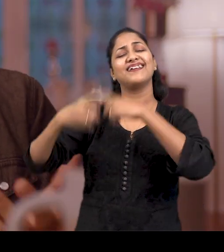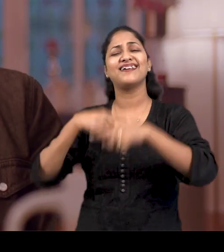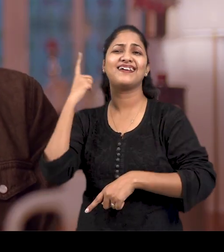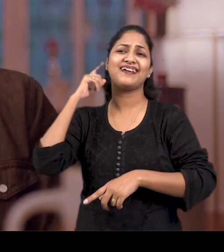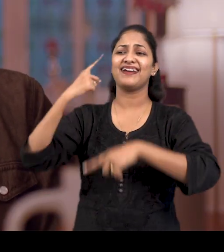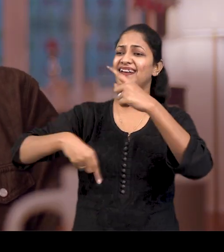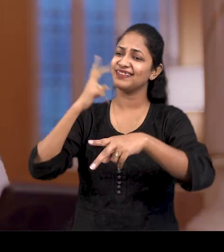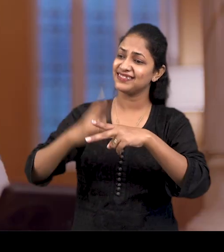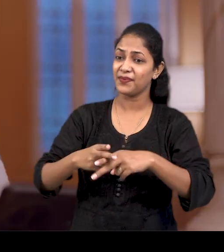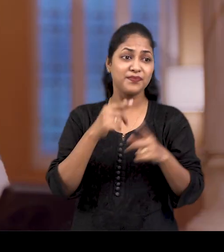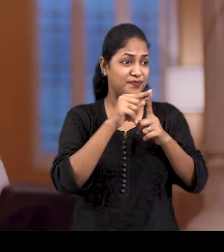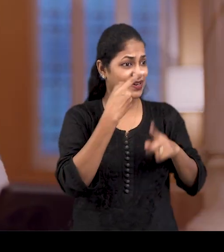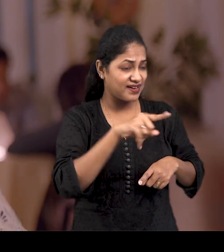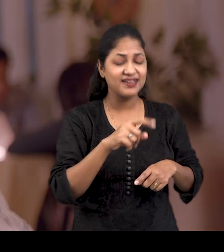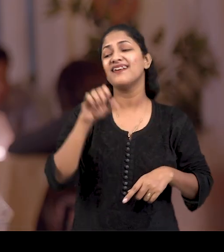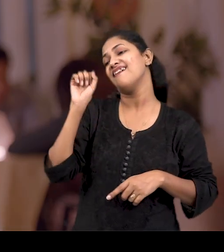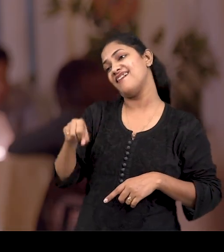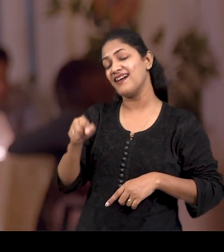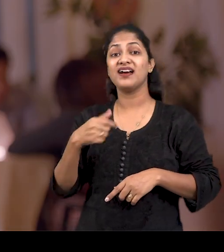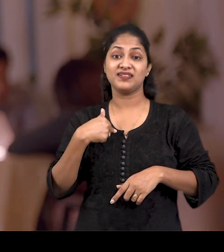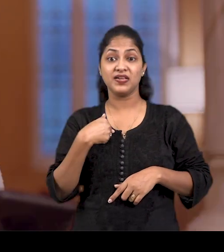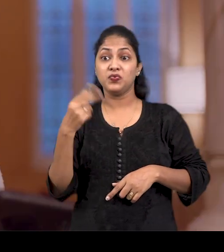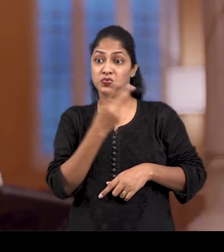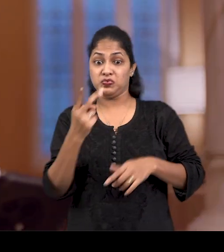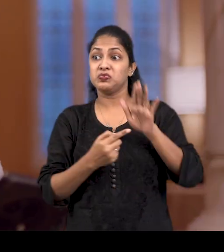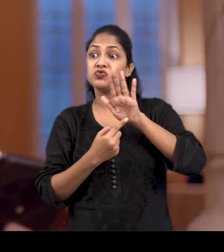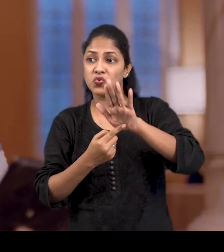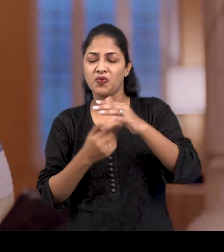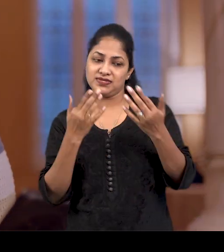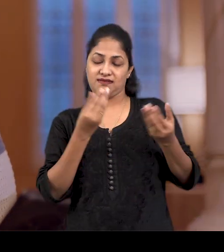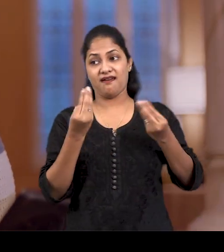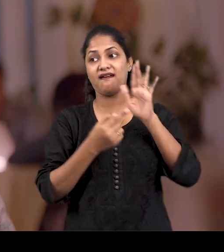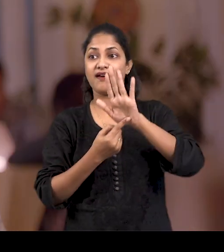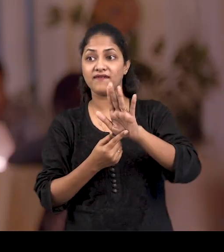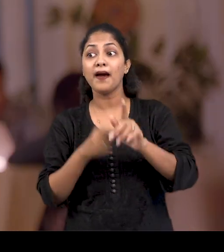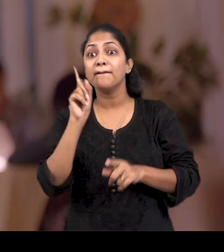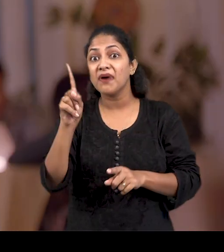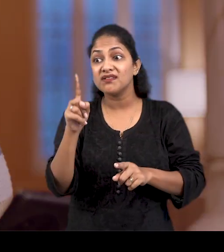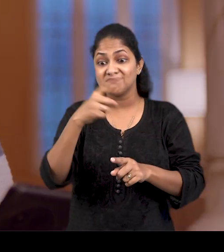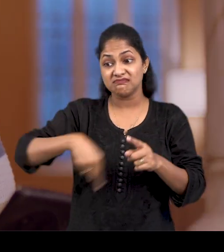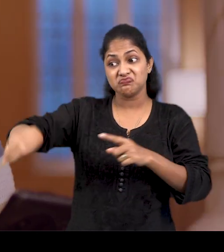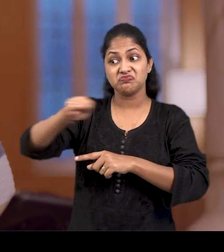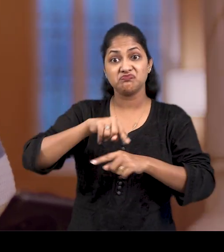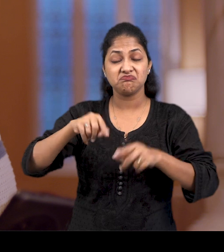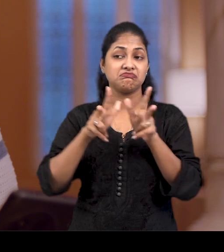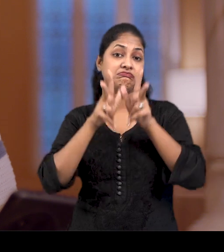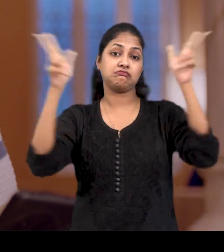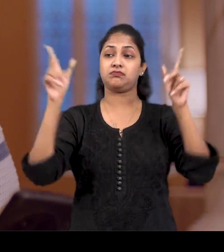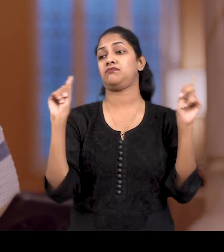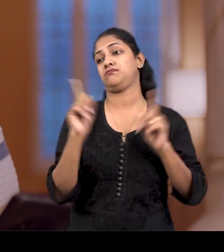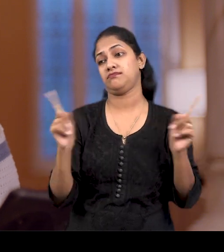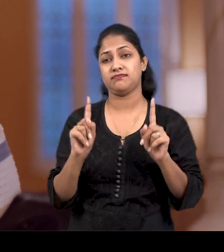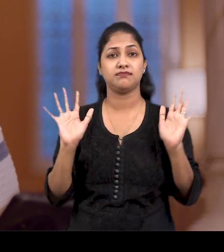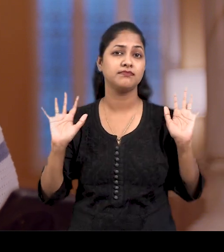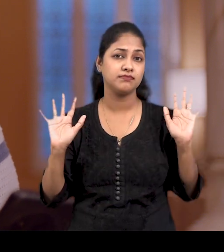એ તો અમે ઘણીવાર સાંભળ્યું છે. કેમ પ્રિયા? હા, મારી પાસે તમને દેખાડવા માટે કંઈક છે, પણ આ જાણકારી તમે